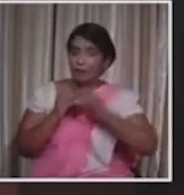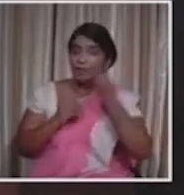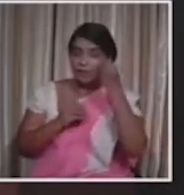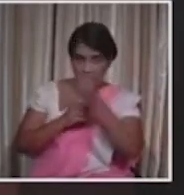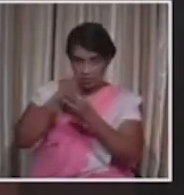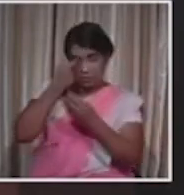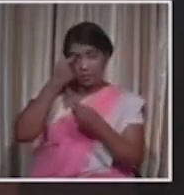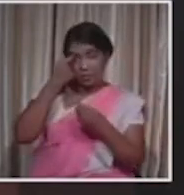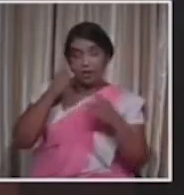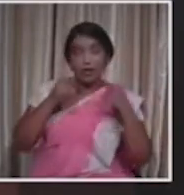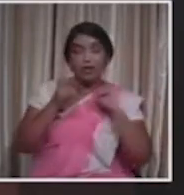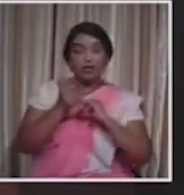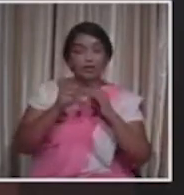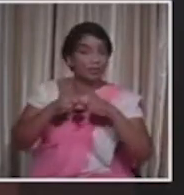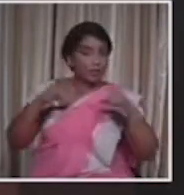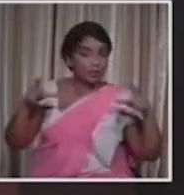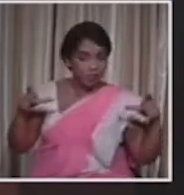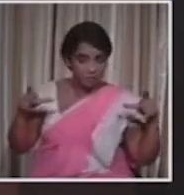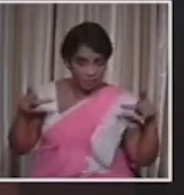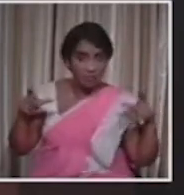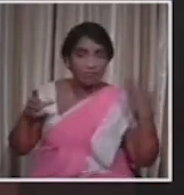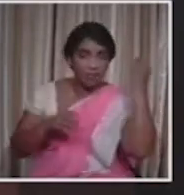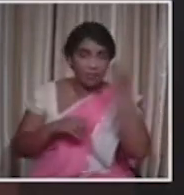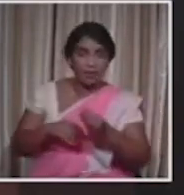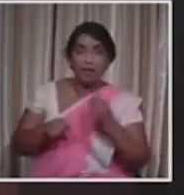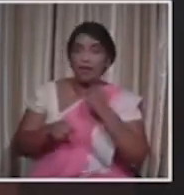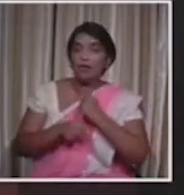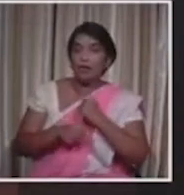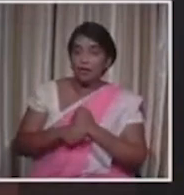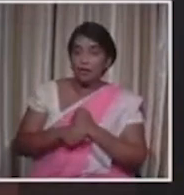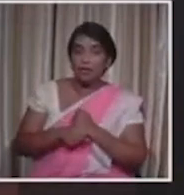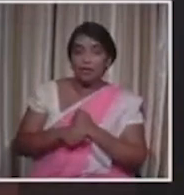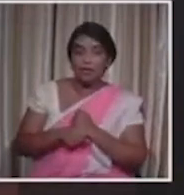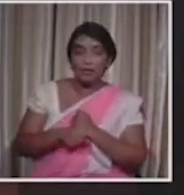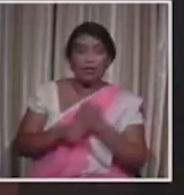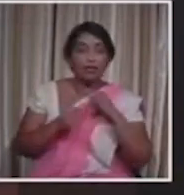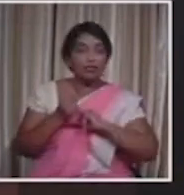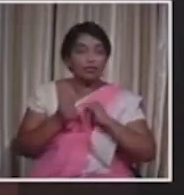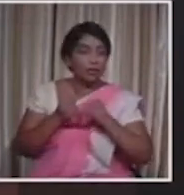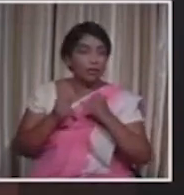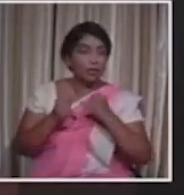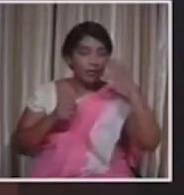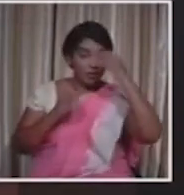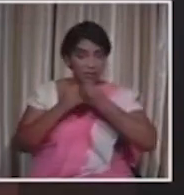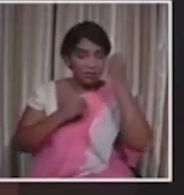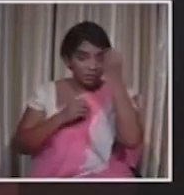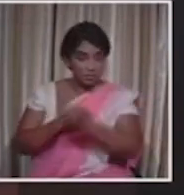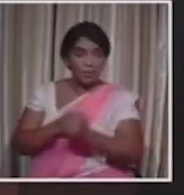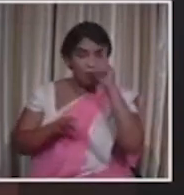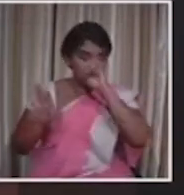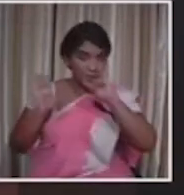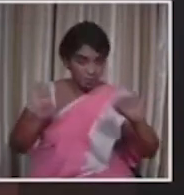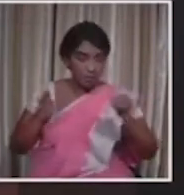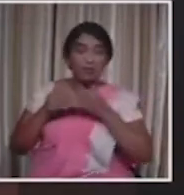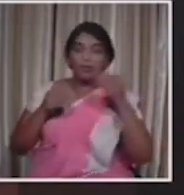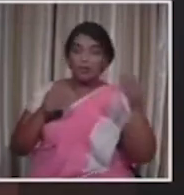dengan solar connection ni kita. Amman pila mati tu mage gederat. Solar connection ni kita ni kita. Masa hayat katu mani